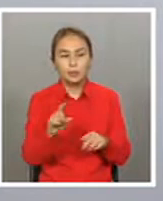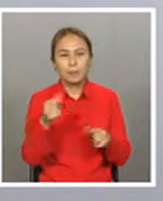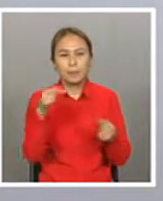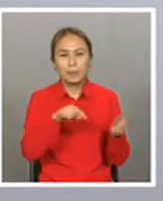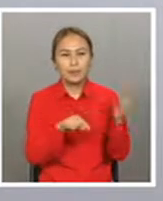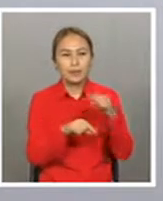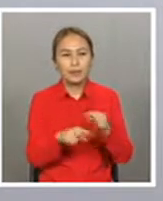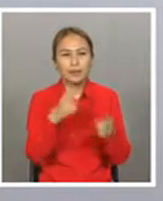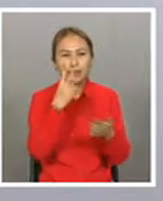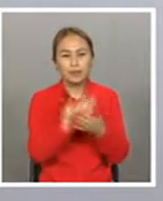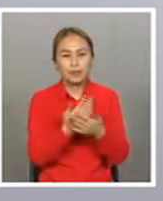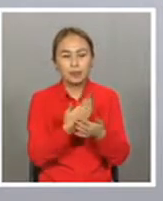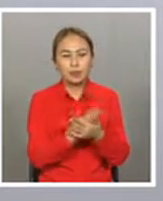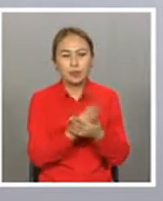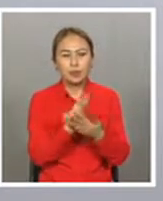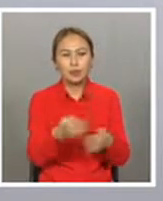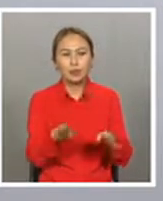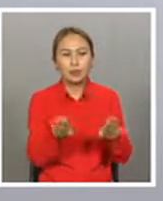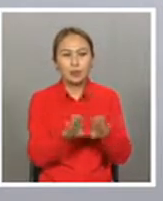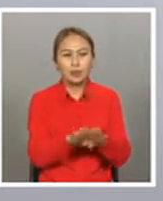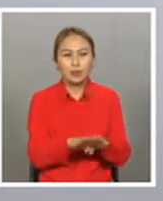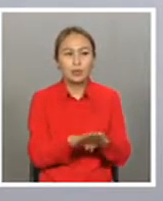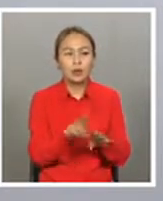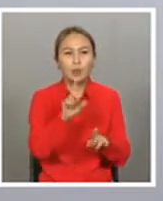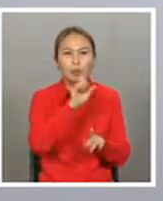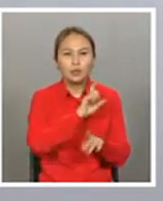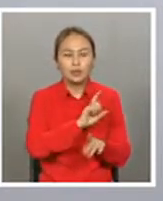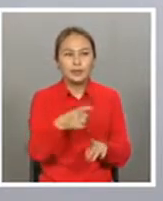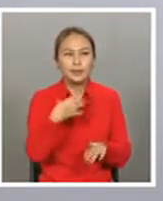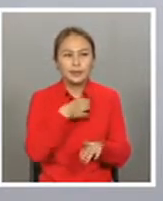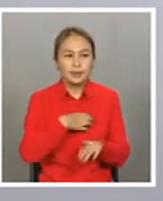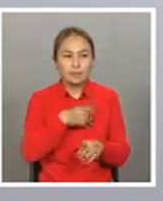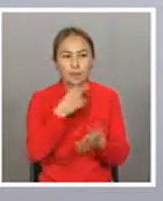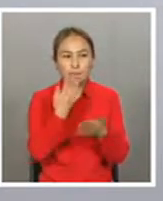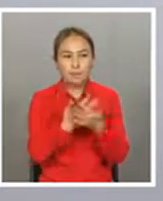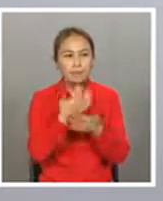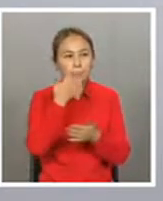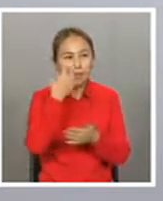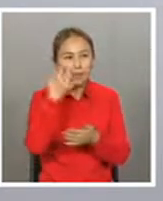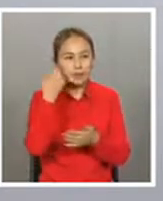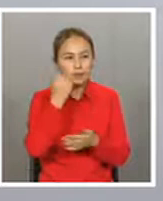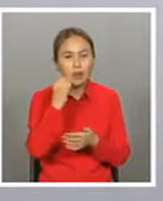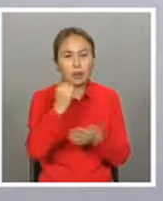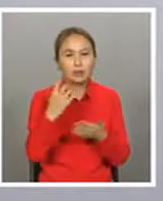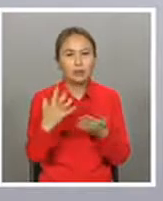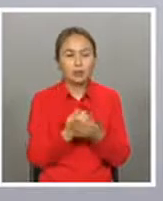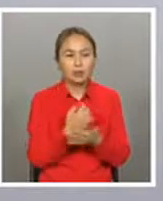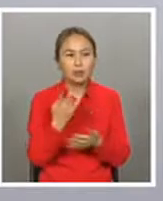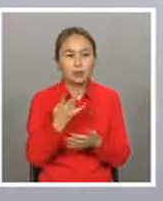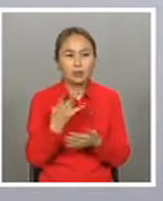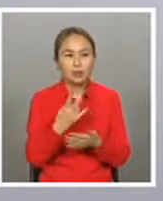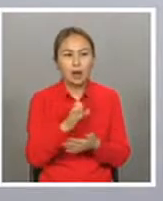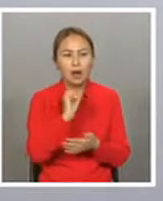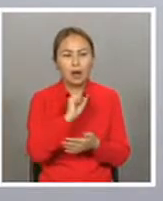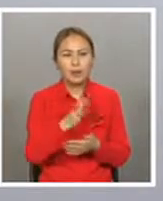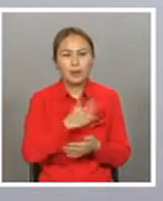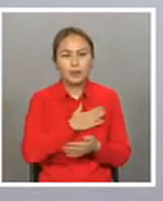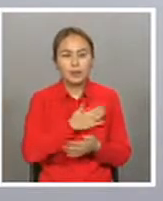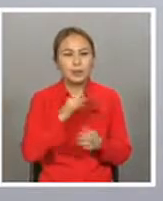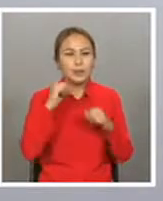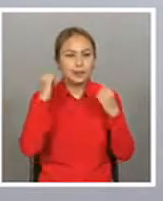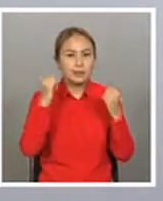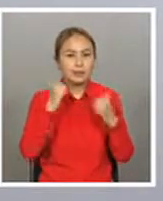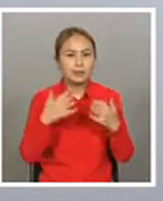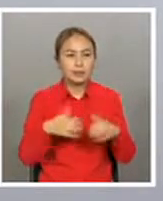теңдігі берілген. Бұнда да бөлшектің негізгі қасиетін пайдаланып, аны табу керек. А бізде белгісіз